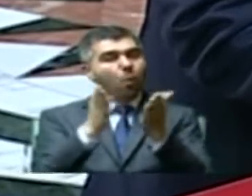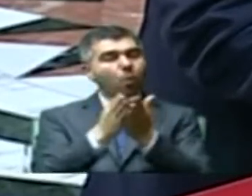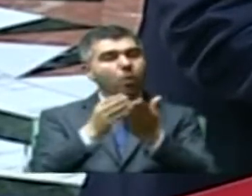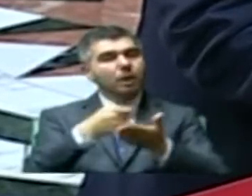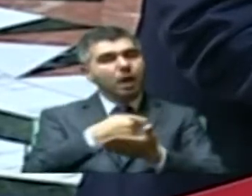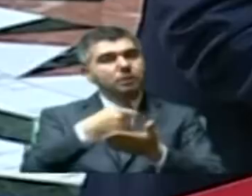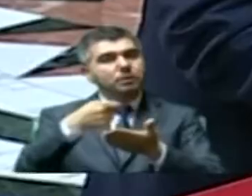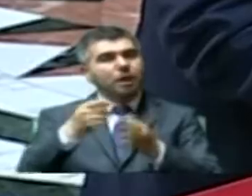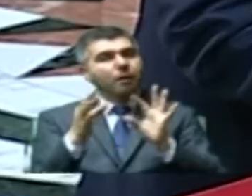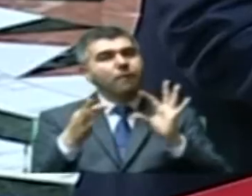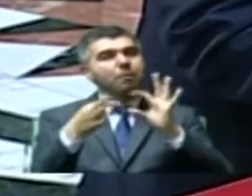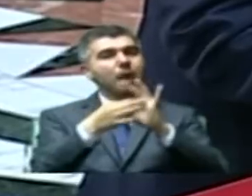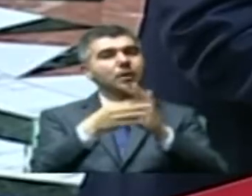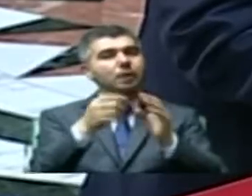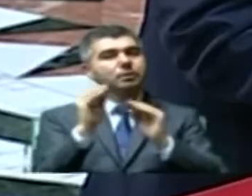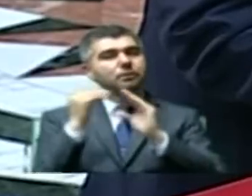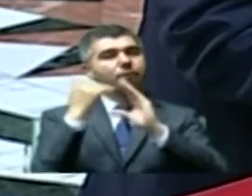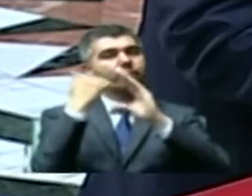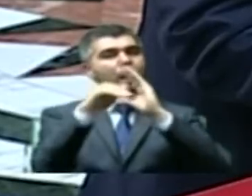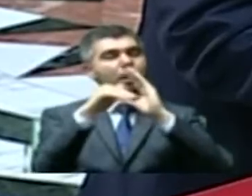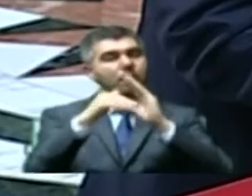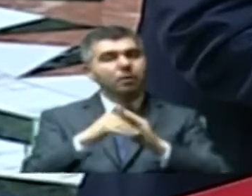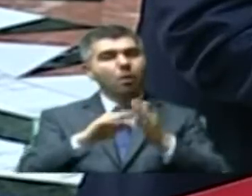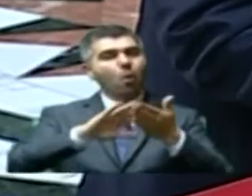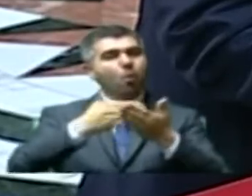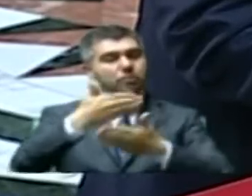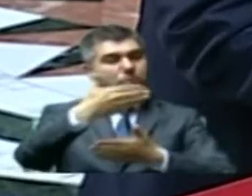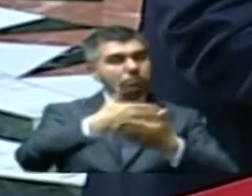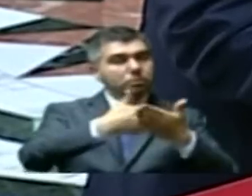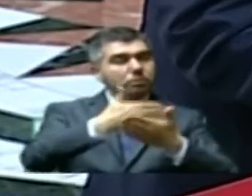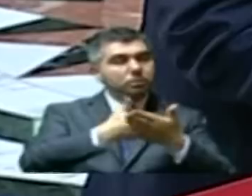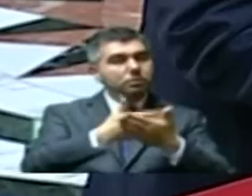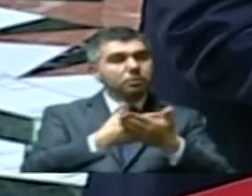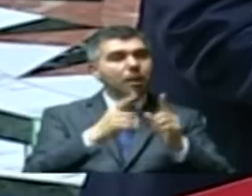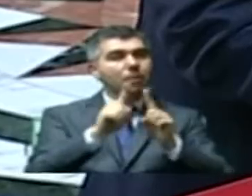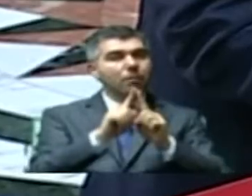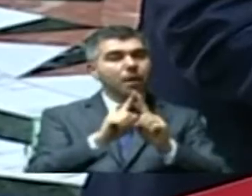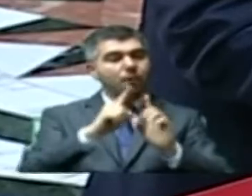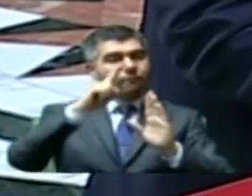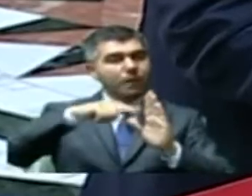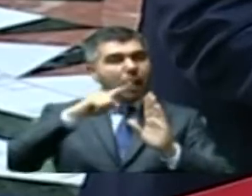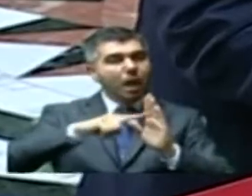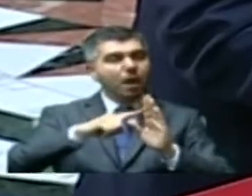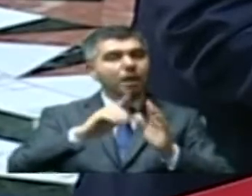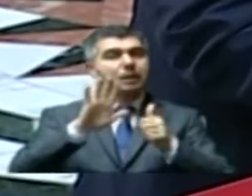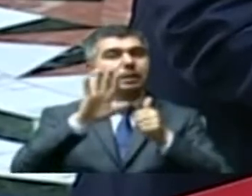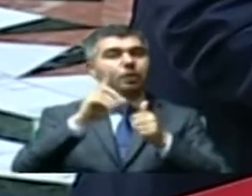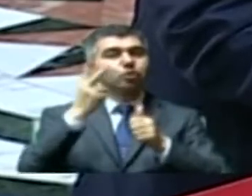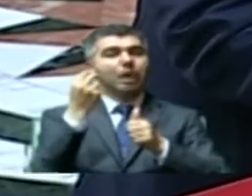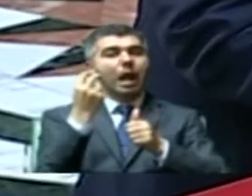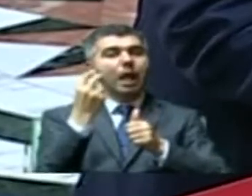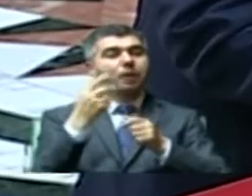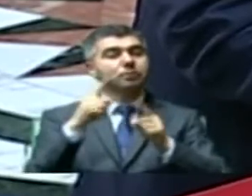التصفية النهائية للحساب مع بيان مفصل للأداءات أو أجل سقوط الحق المحدد في 60 يوما مكتوبا